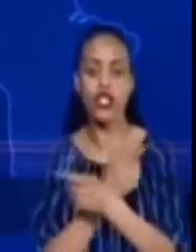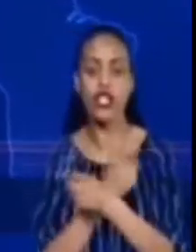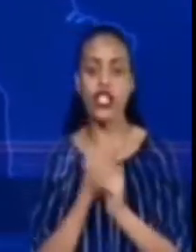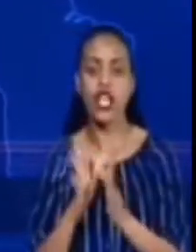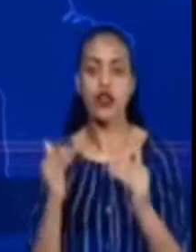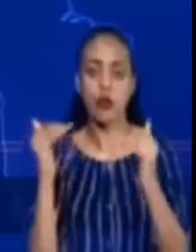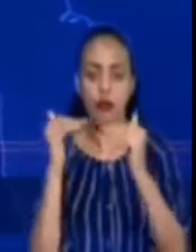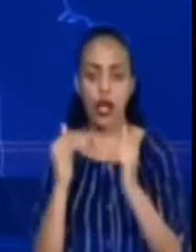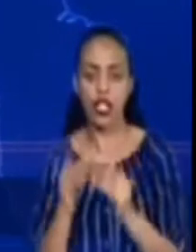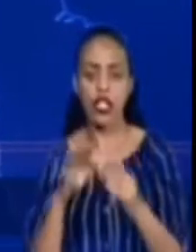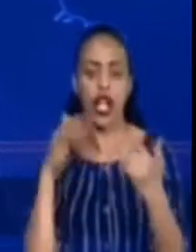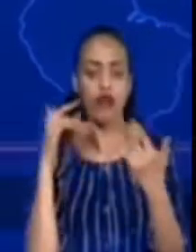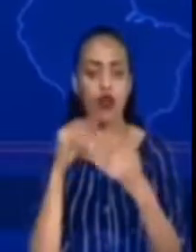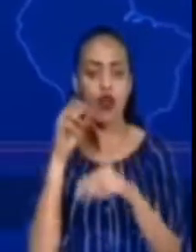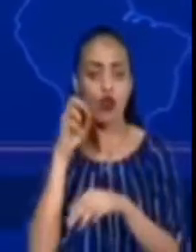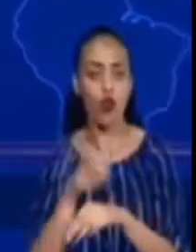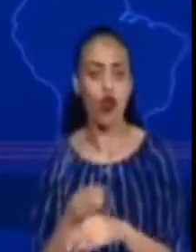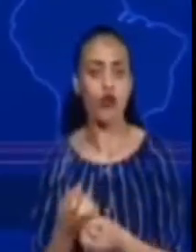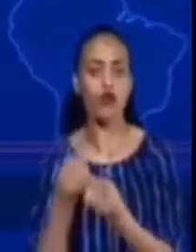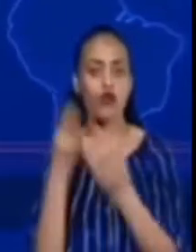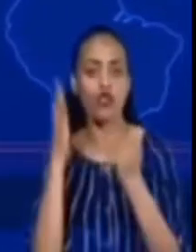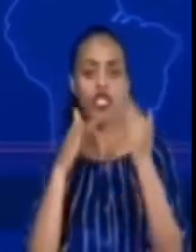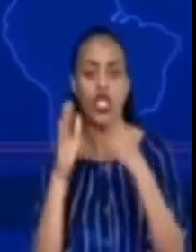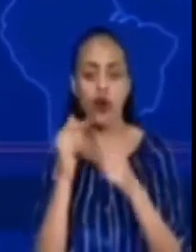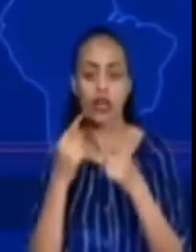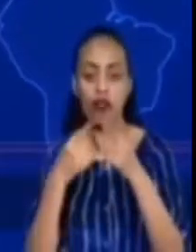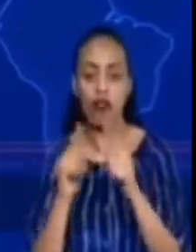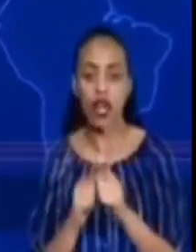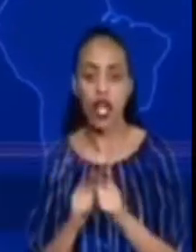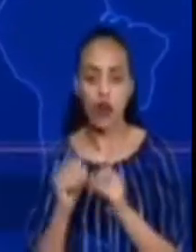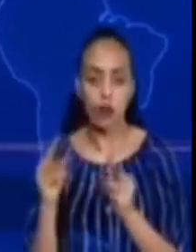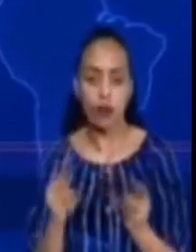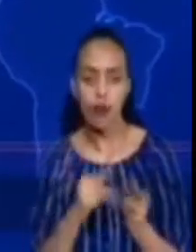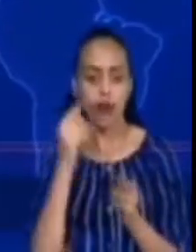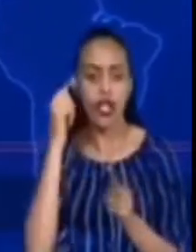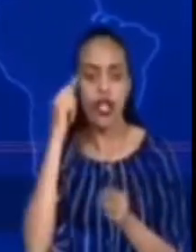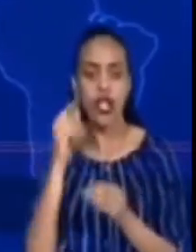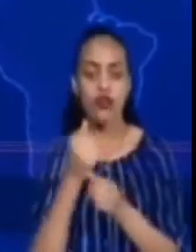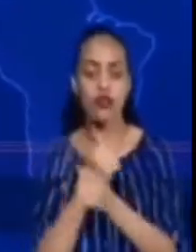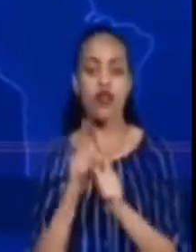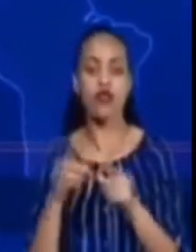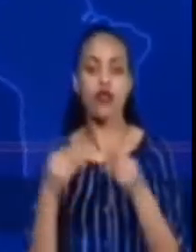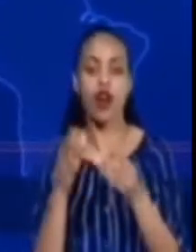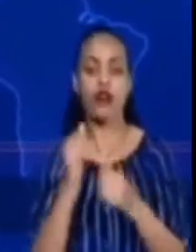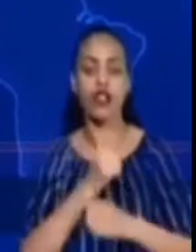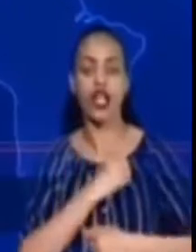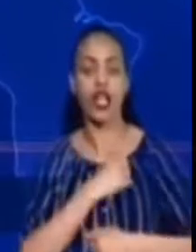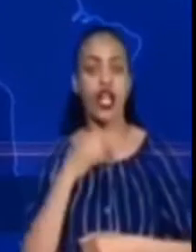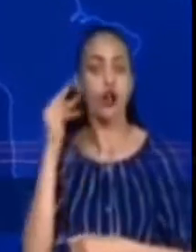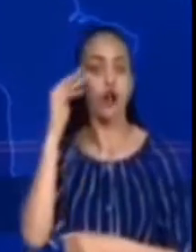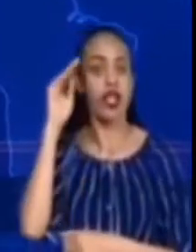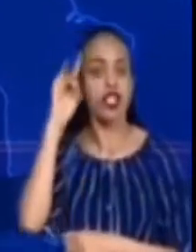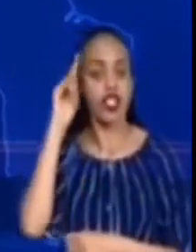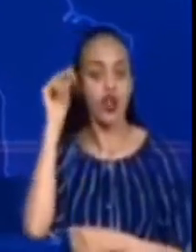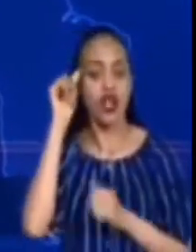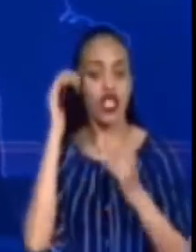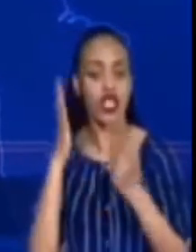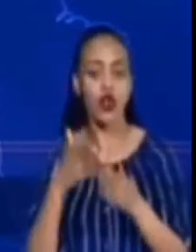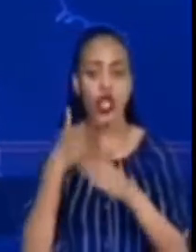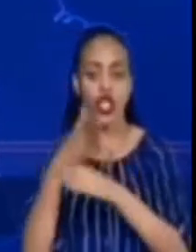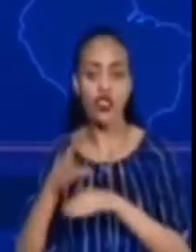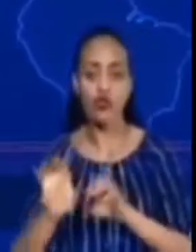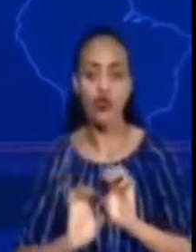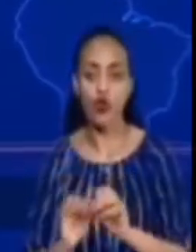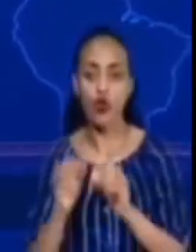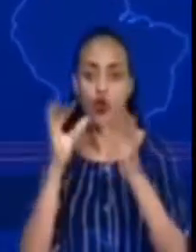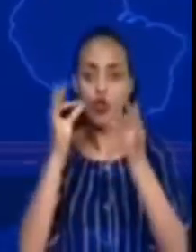ይሁን ፈስ ይሁን ያለበት አናቀም እንዴ ምታረጋጋል በቃ እሱ ልጠጡ እርሶ እንጂ ከርሶ አያምርም ዝቅ ብሎ ታች